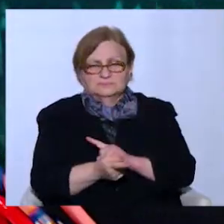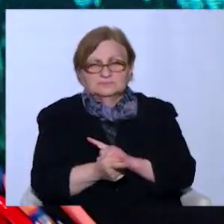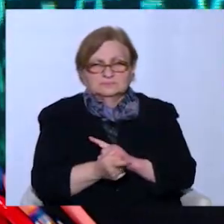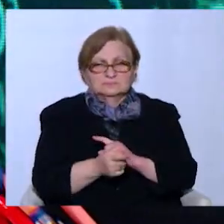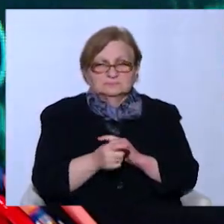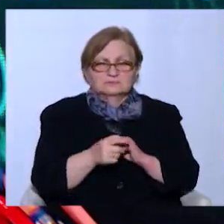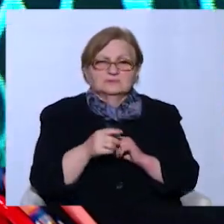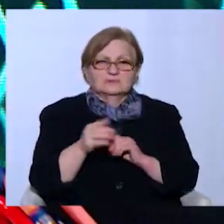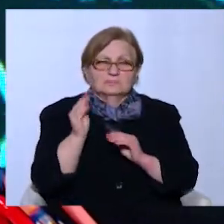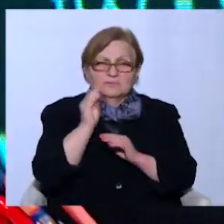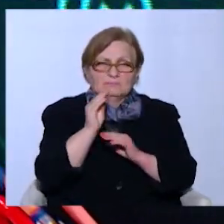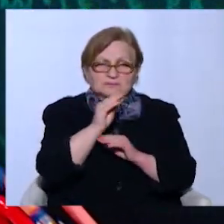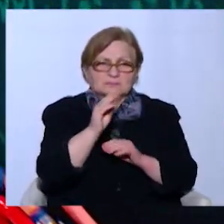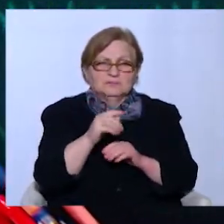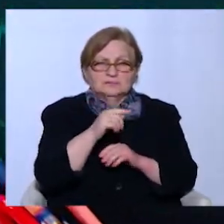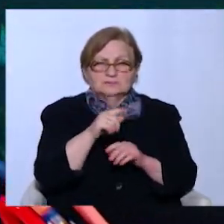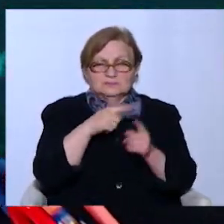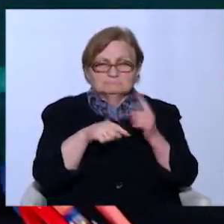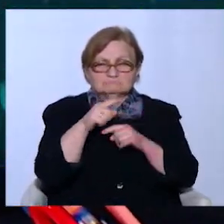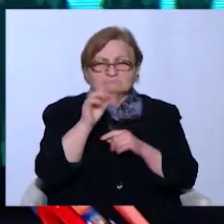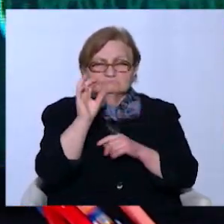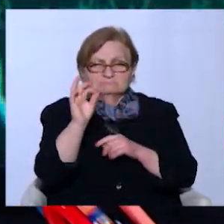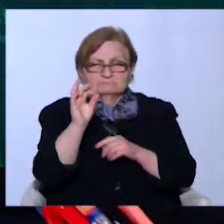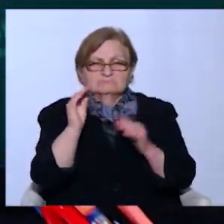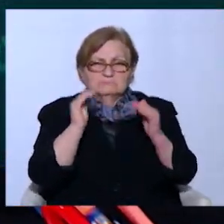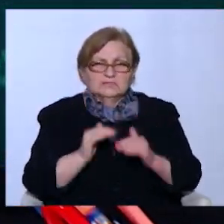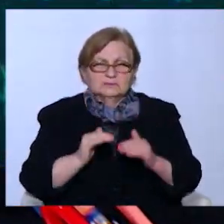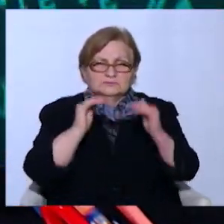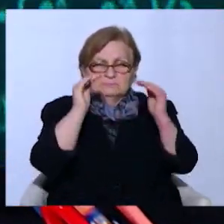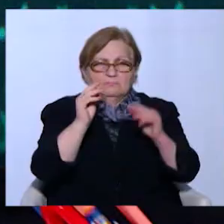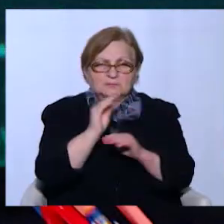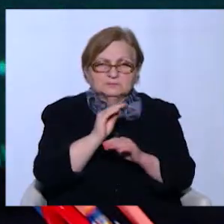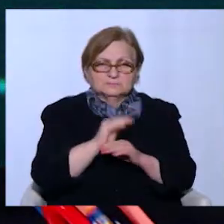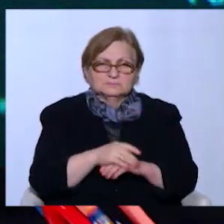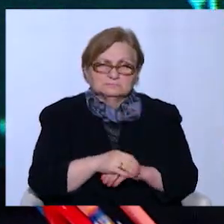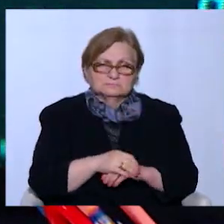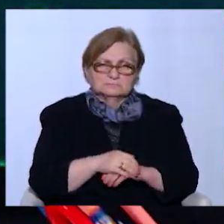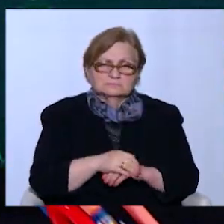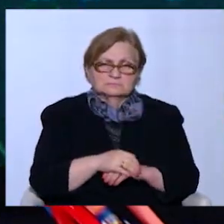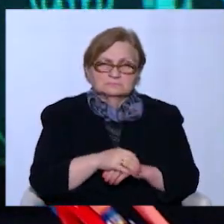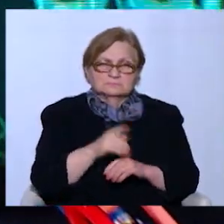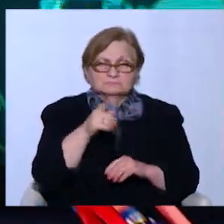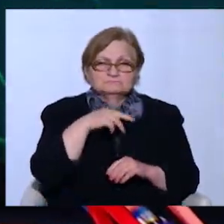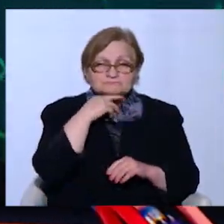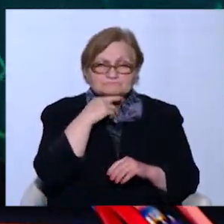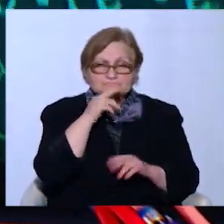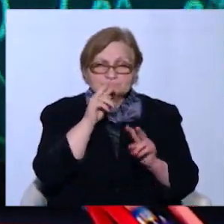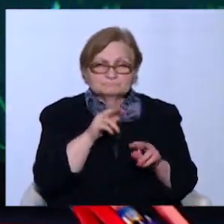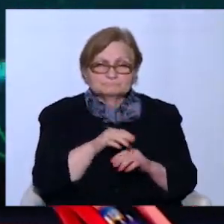x0-ამდე ზრდადი არის, ხოლო x0-დან პლუს უსასრულობამდე კლებადი. და აგრეთვე გასათვალისწინებელია ის,